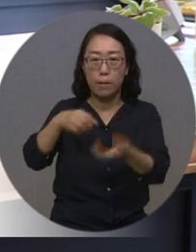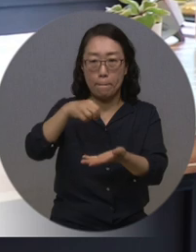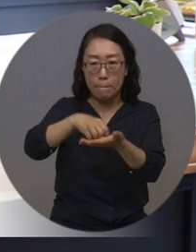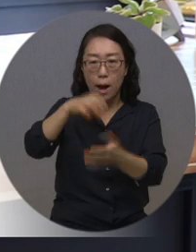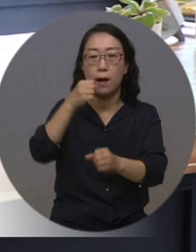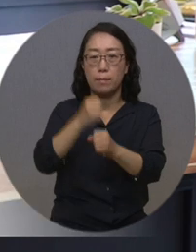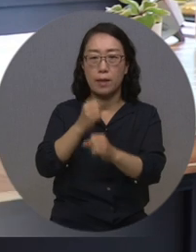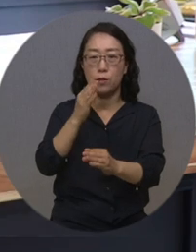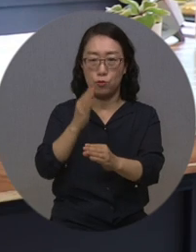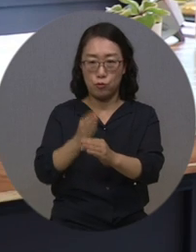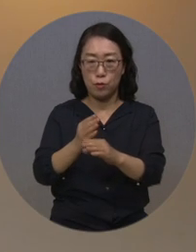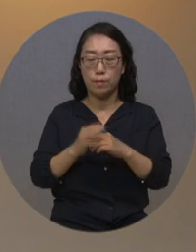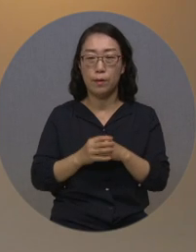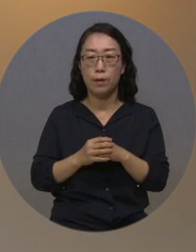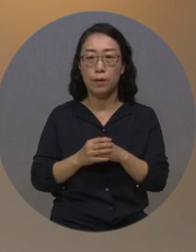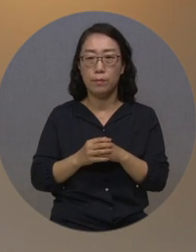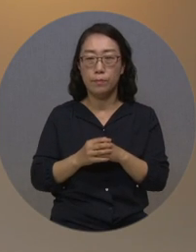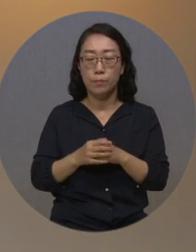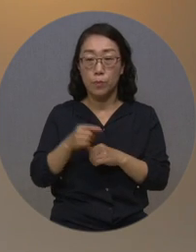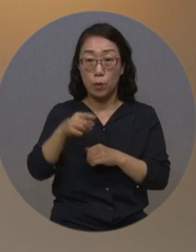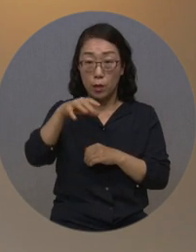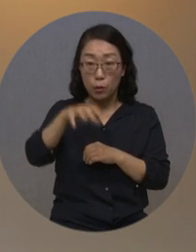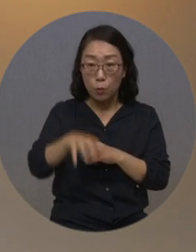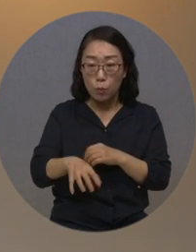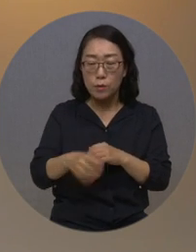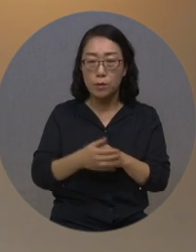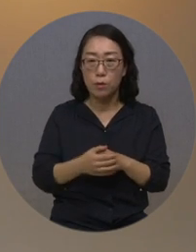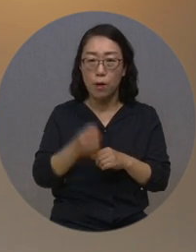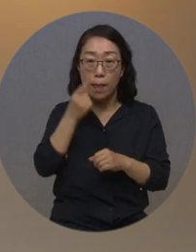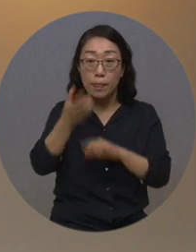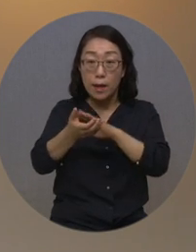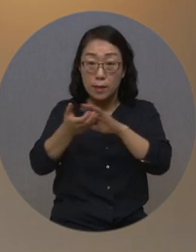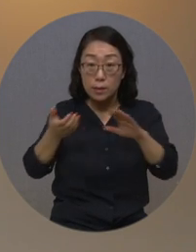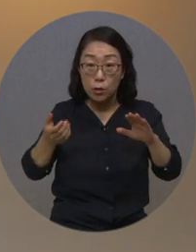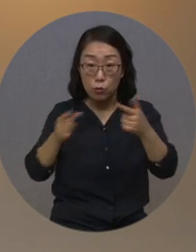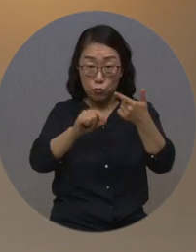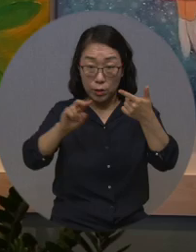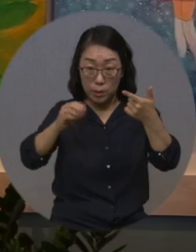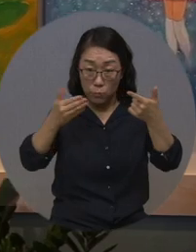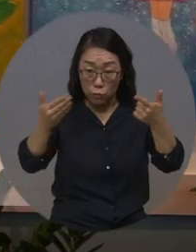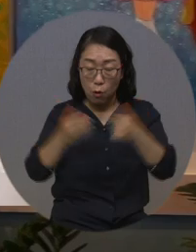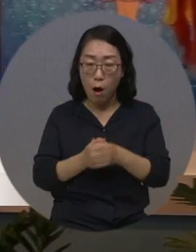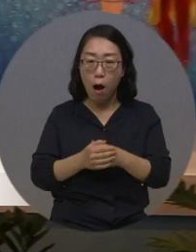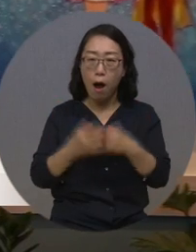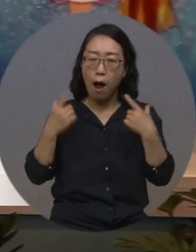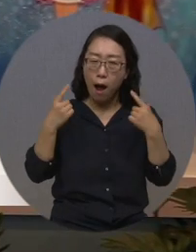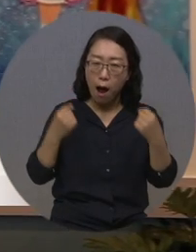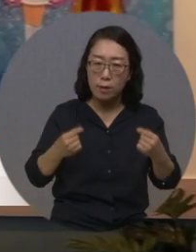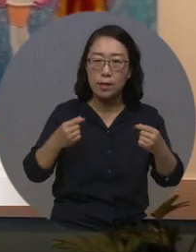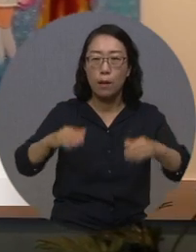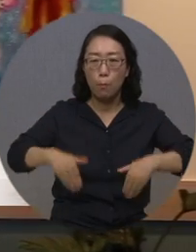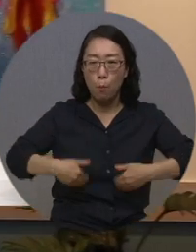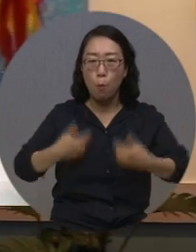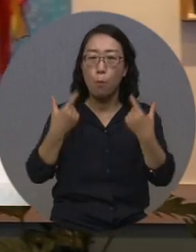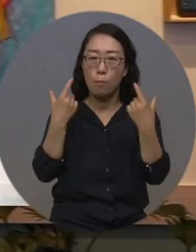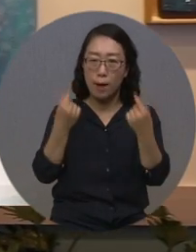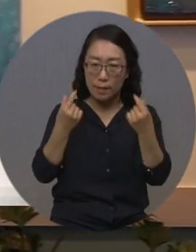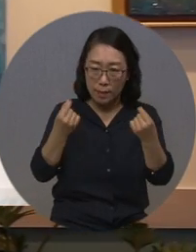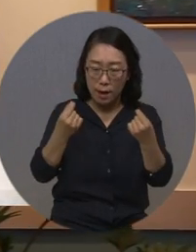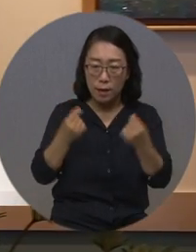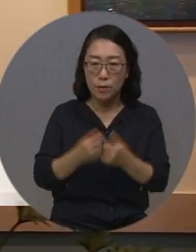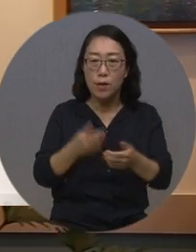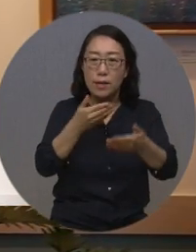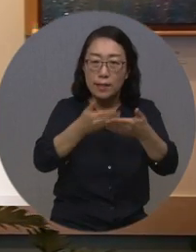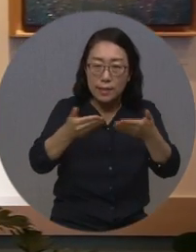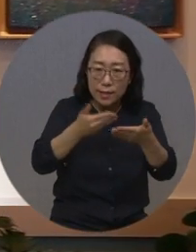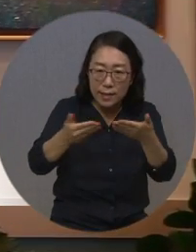만들고 계십니다. 또 이곳에서는 지난달 29일부터 언제나 봄이야라는 주제로